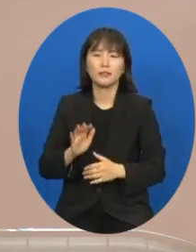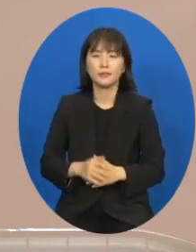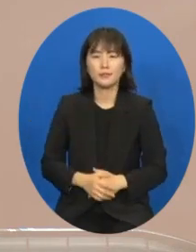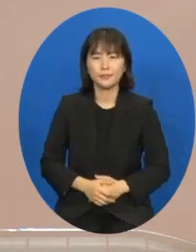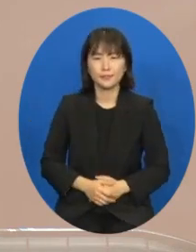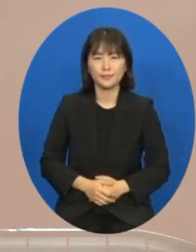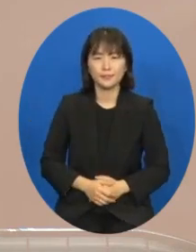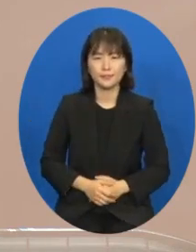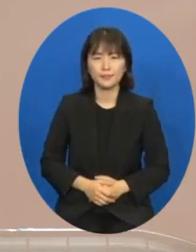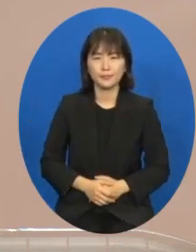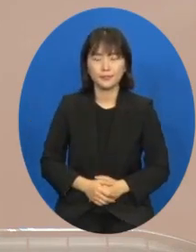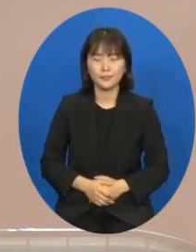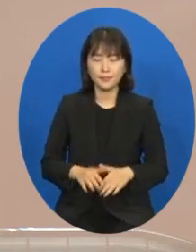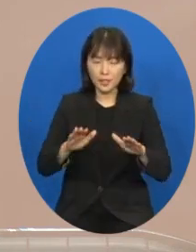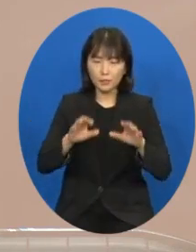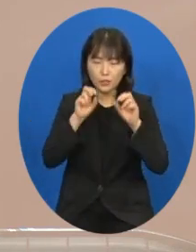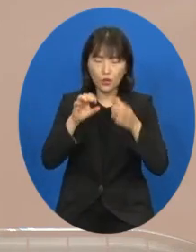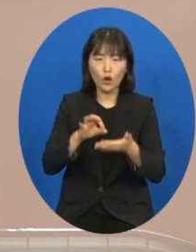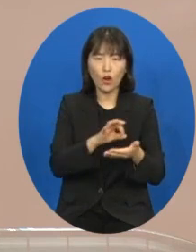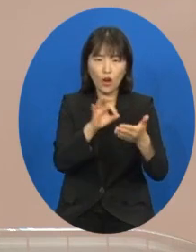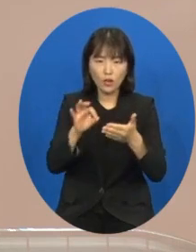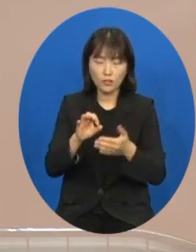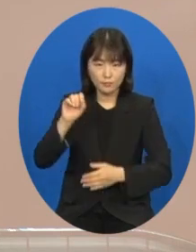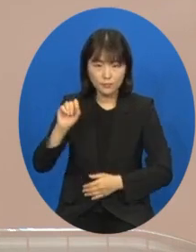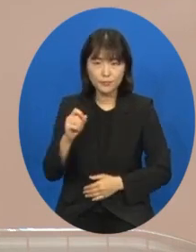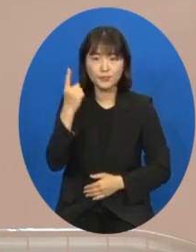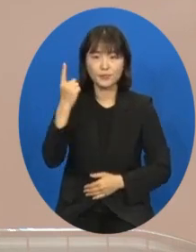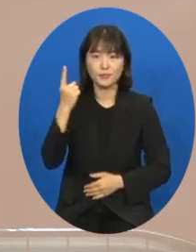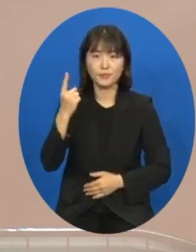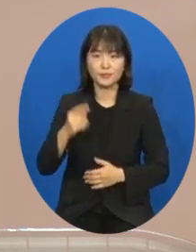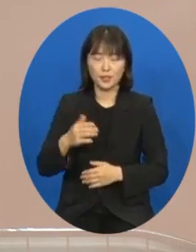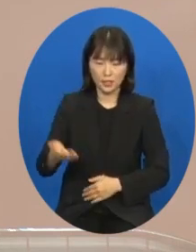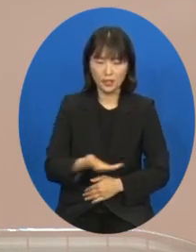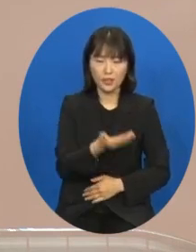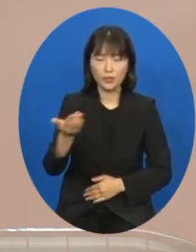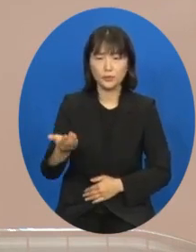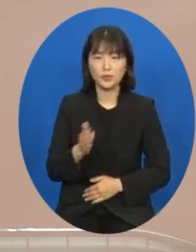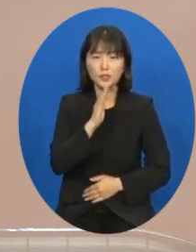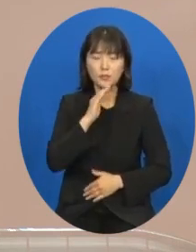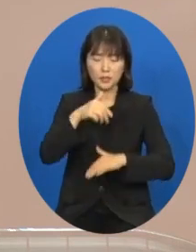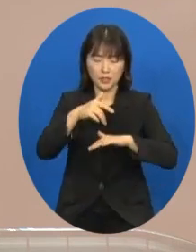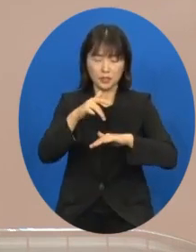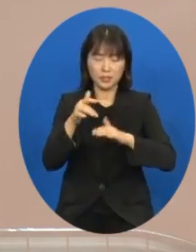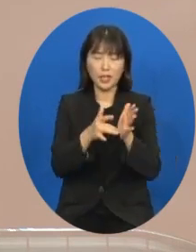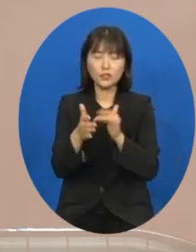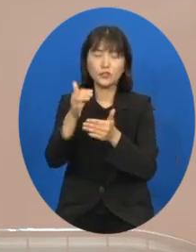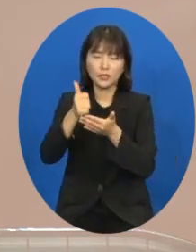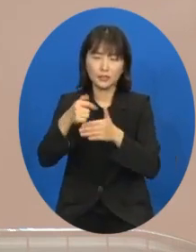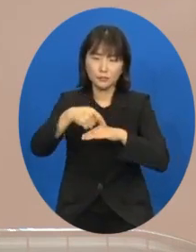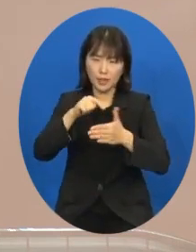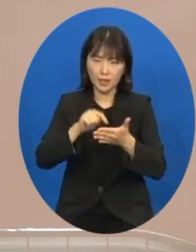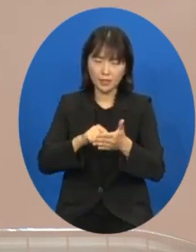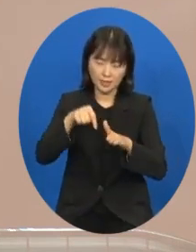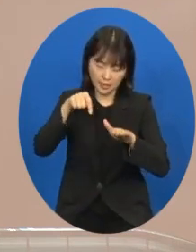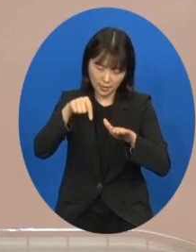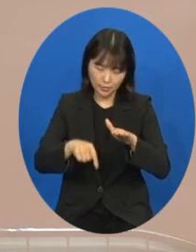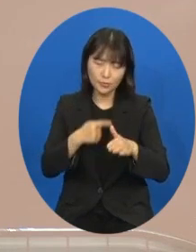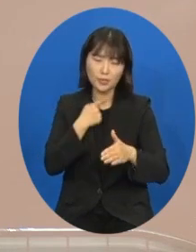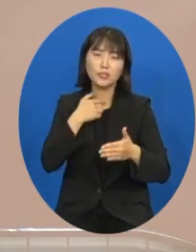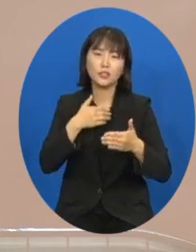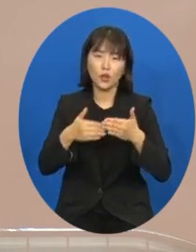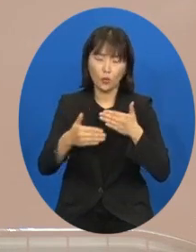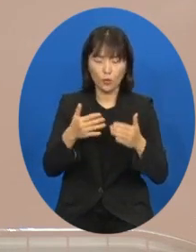이번 선교 헌금을 계기로 여러분들이 정말 예수님의 마음을 깊이 한번